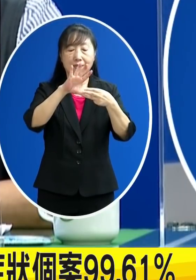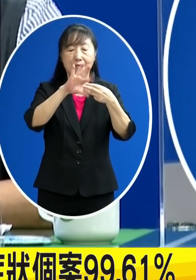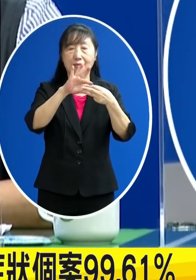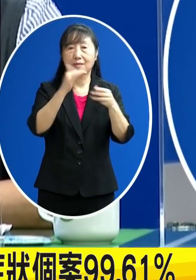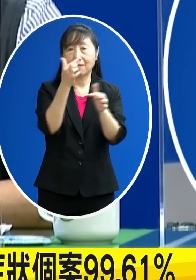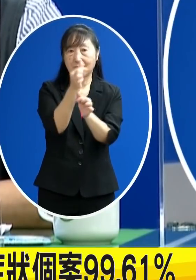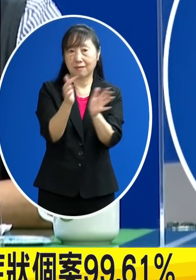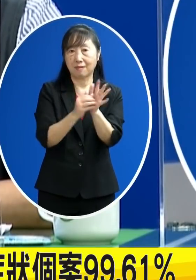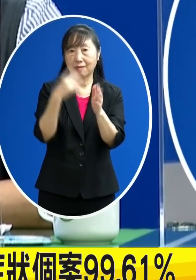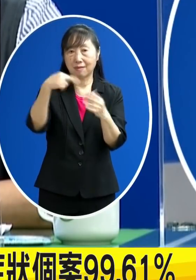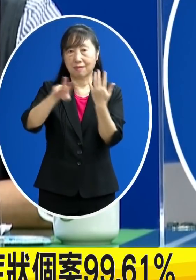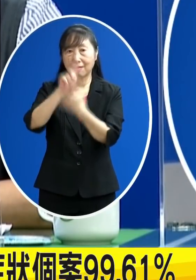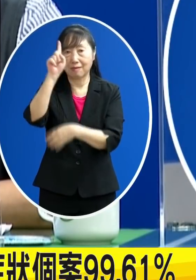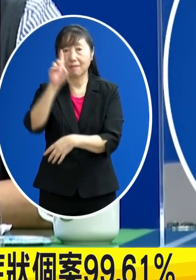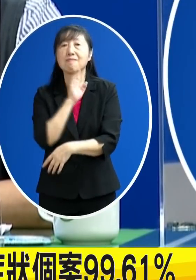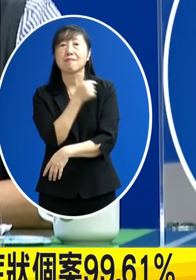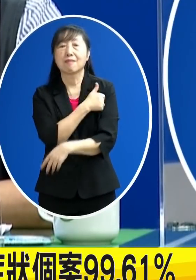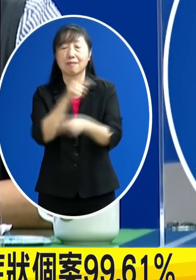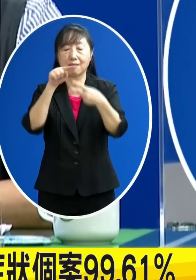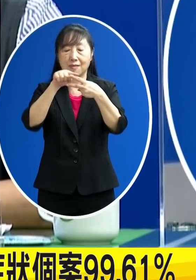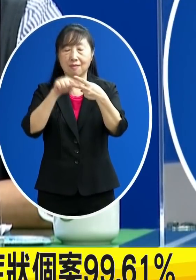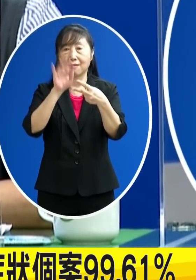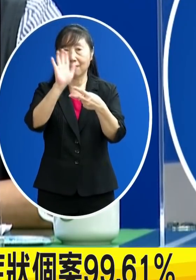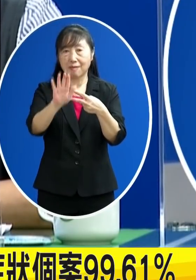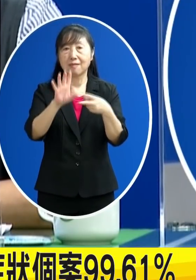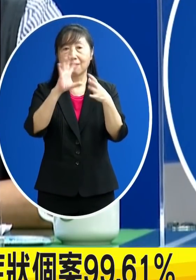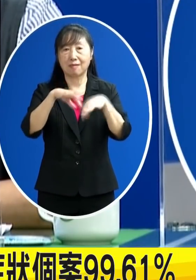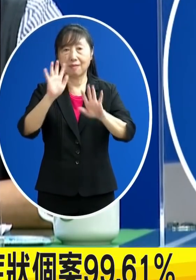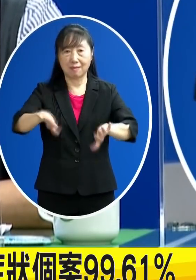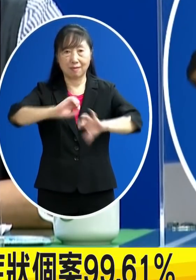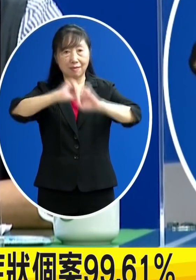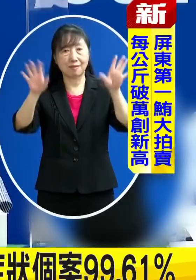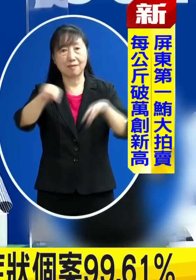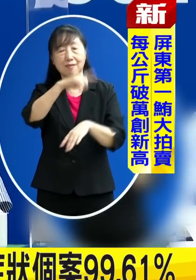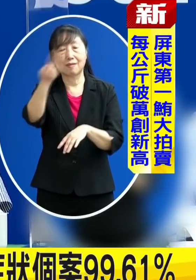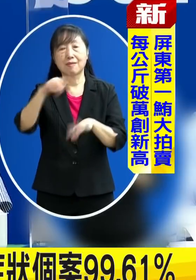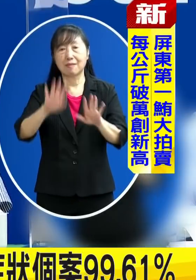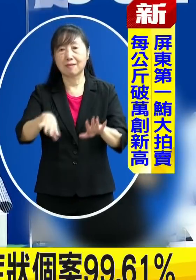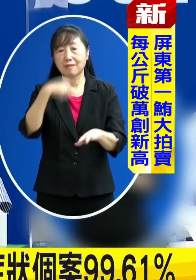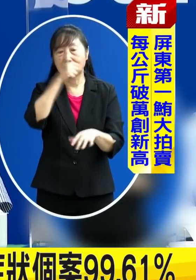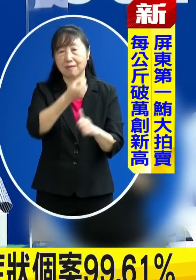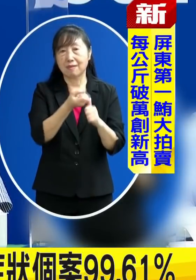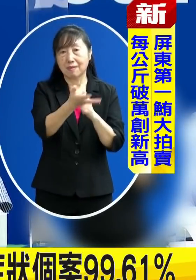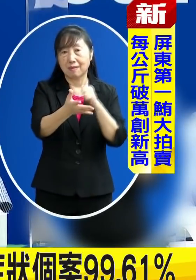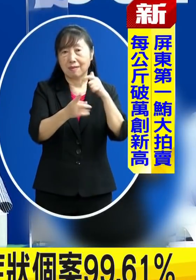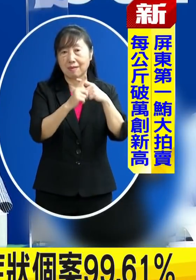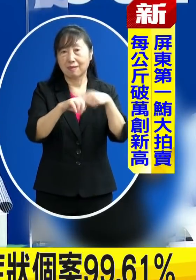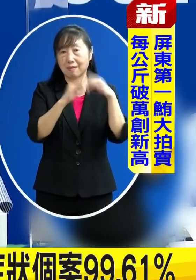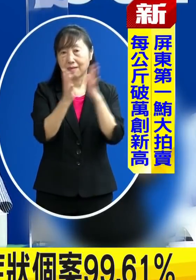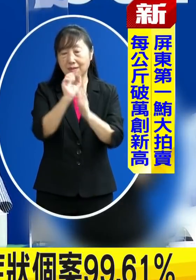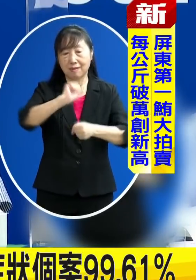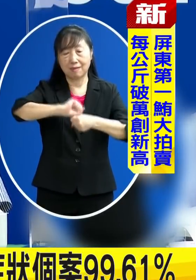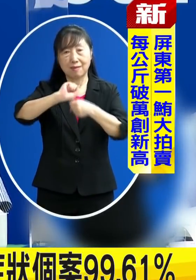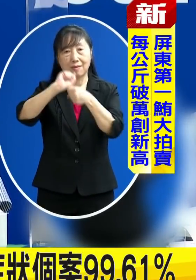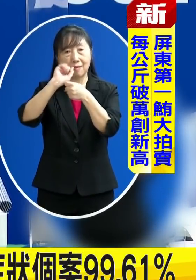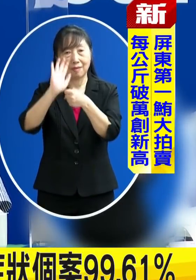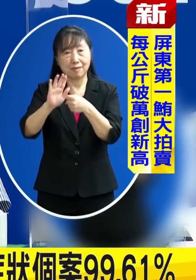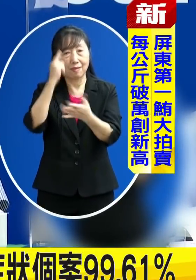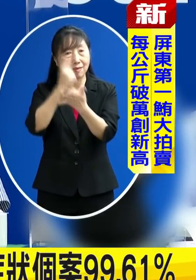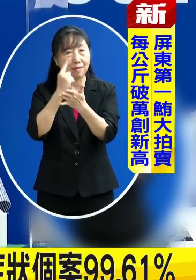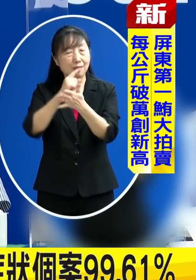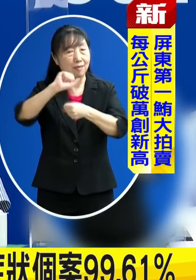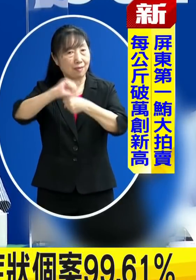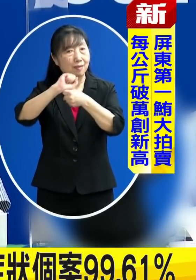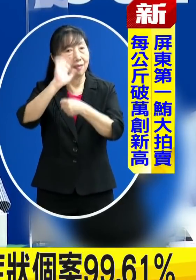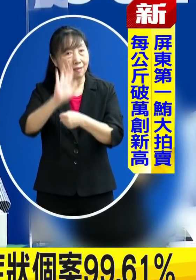种两剂的疫苗。我们是借此机会呼吁大家，现在目前本土疫情在持续的这个每天都有新